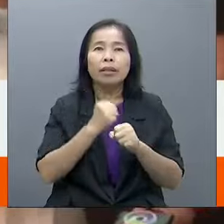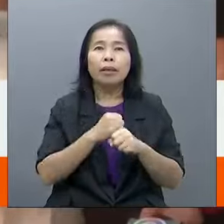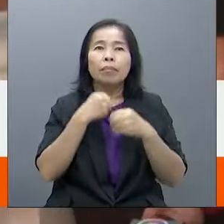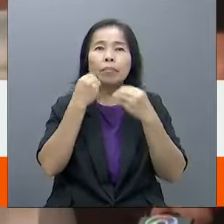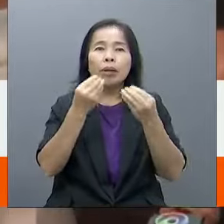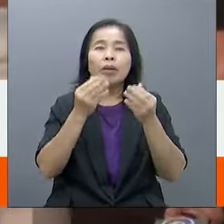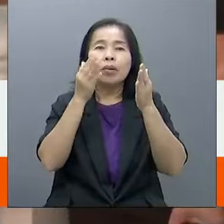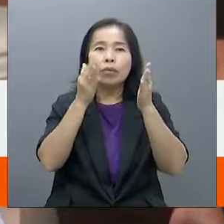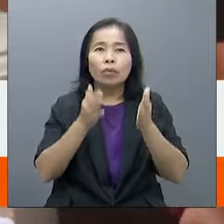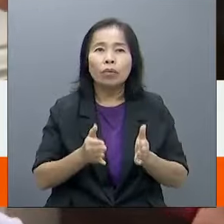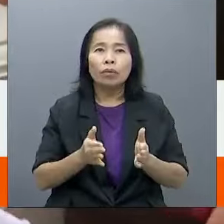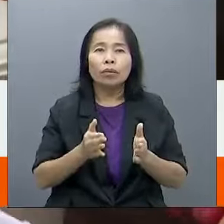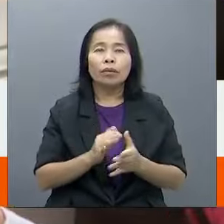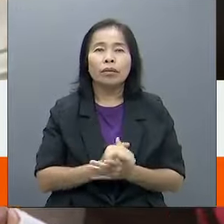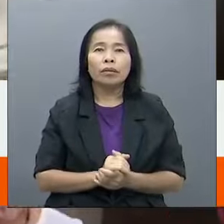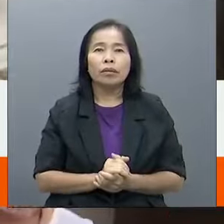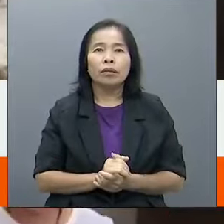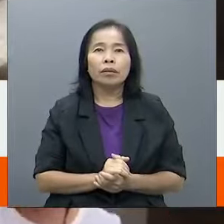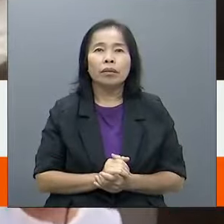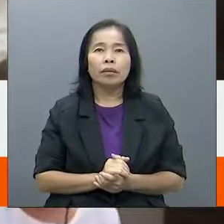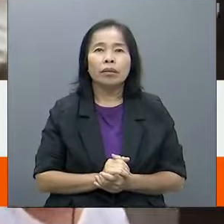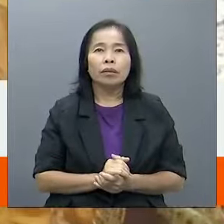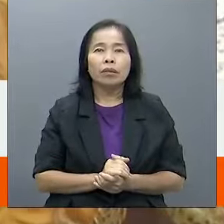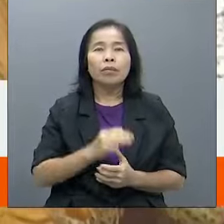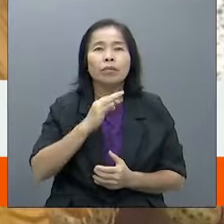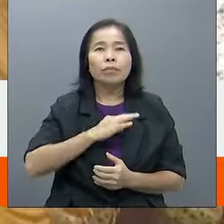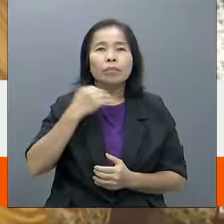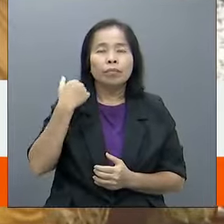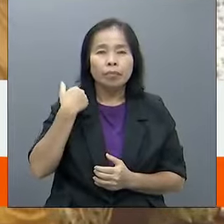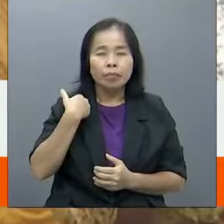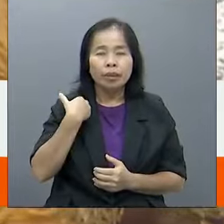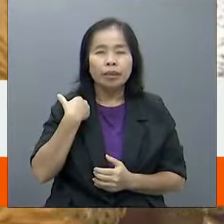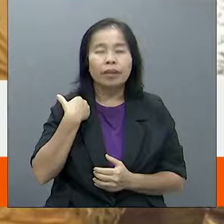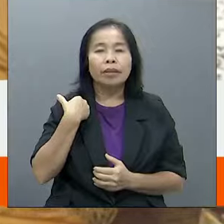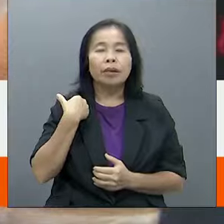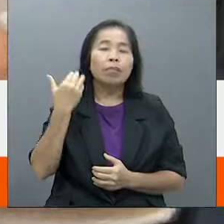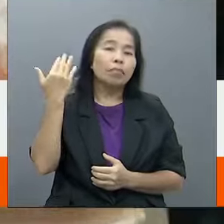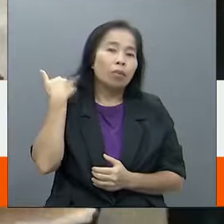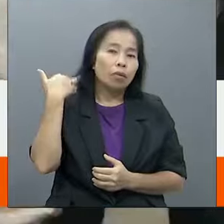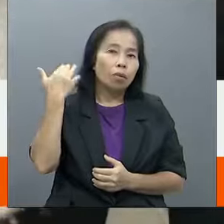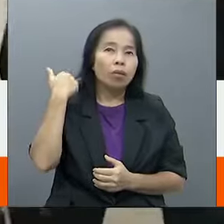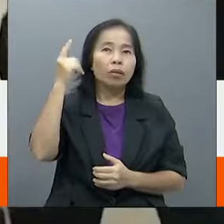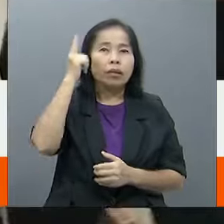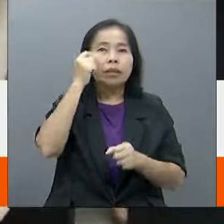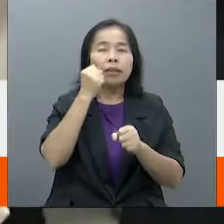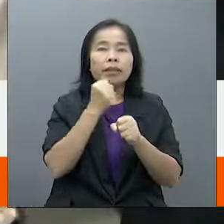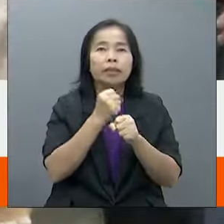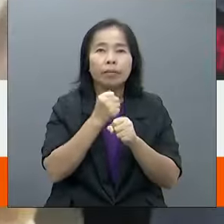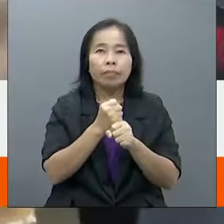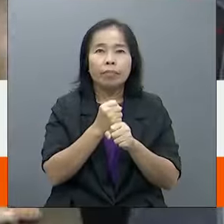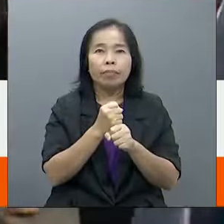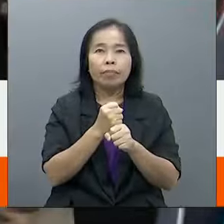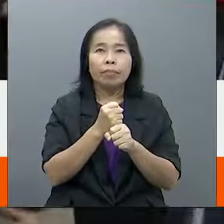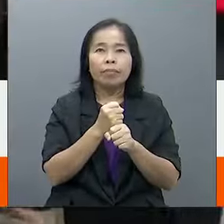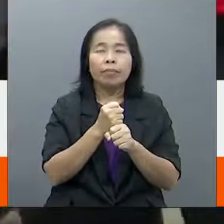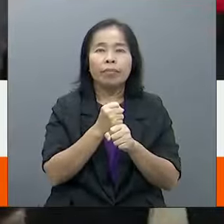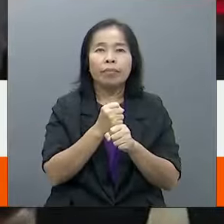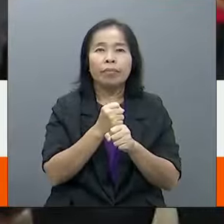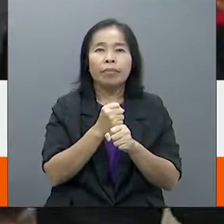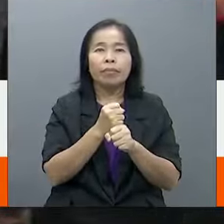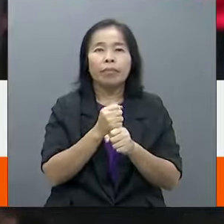เนี่ยได้นึกถึงนะครับคุณอุปการที่คุณทักษิณได้เคยทำให้แก่การพัฒนานะครับเชียงใหม่และภาคเหนือในช่วงเวลา